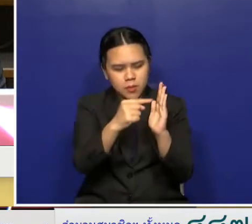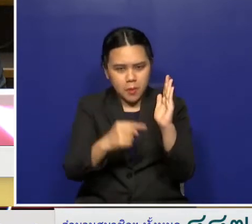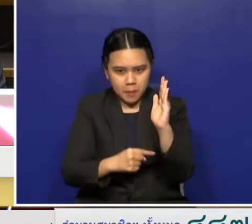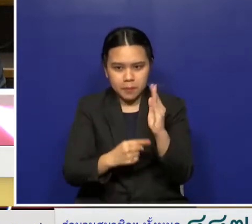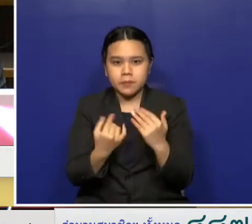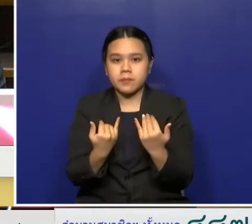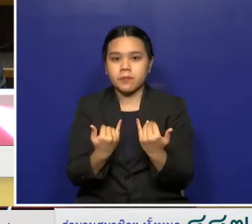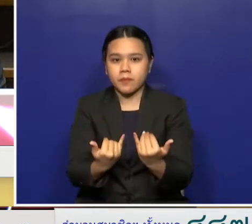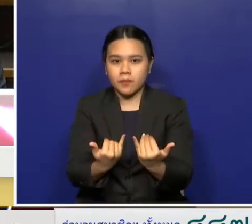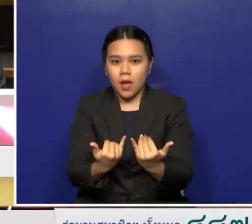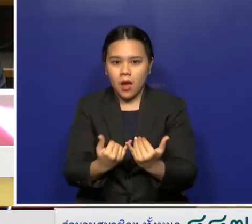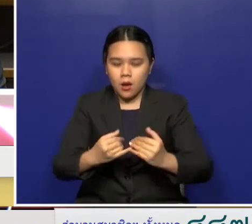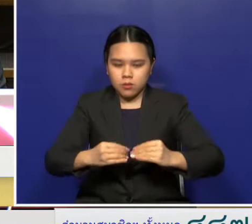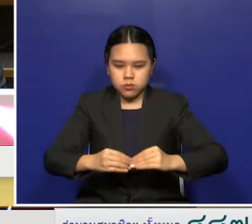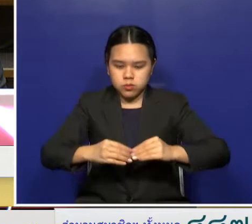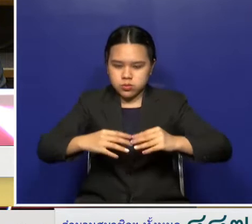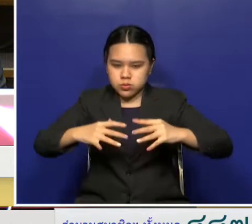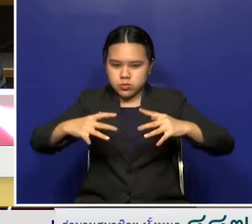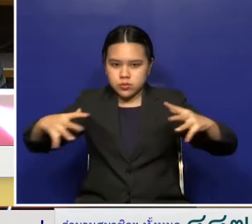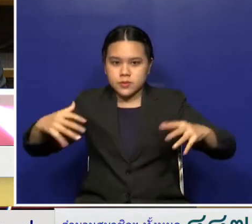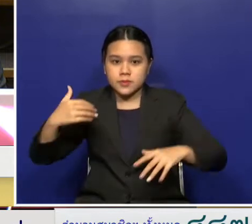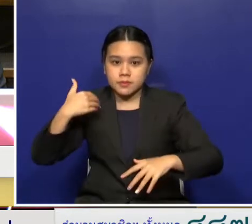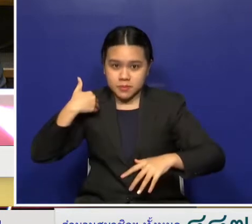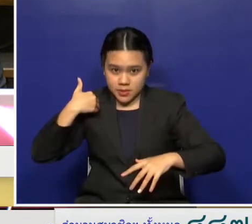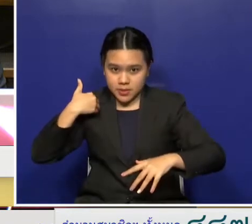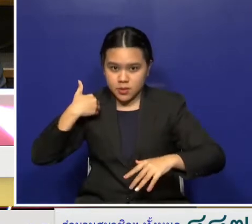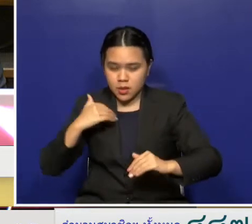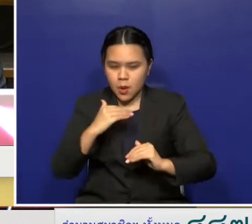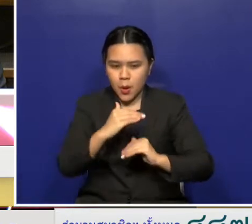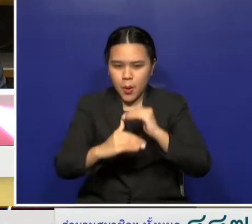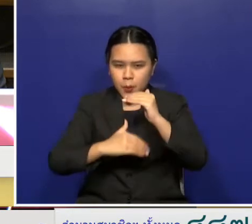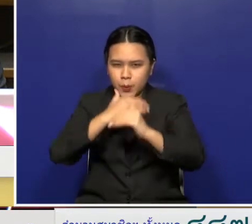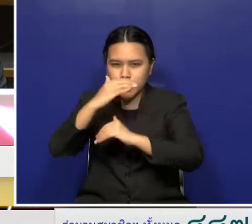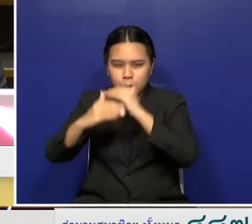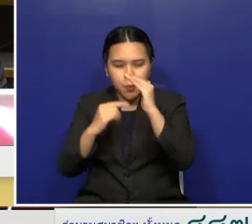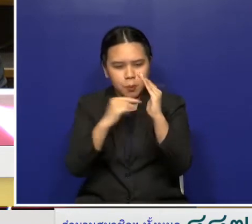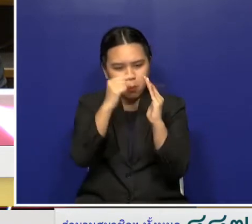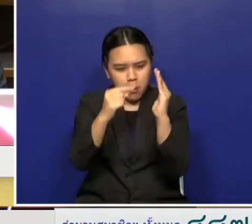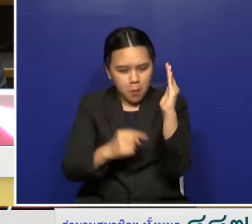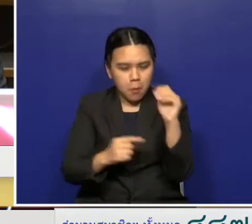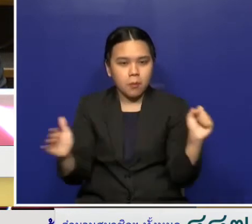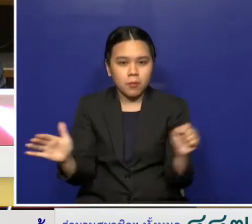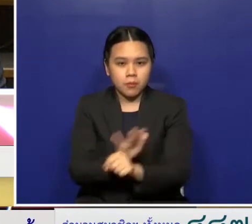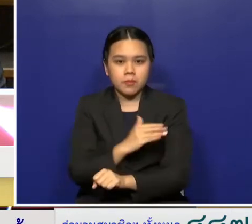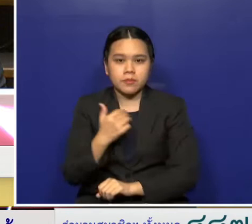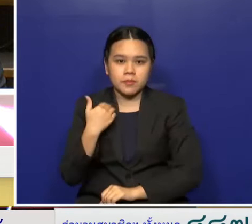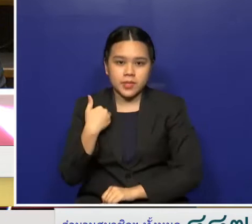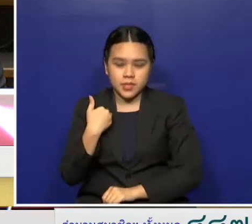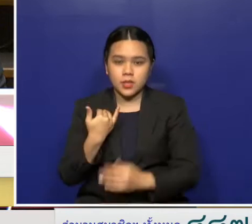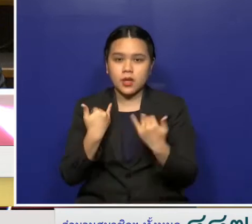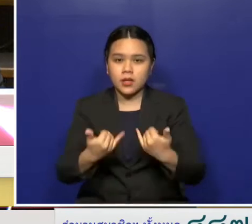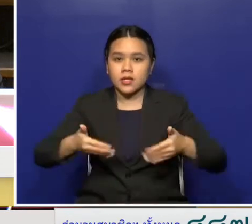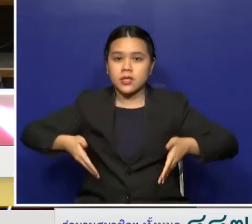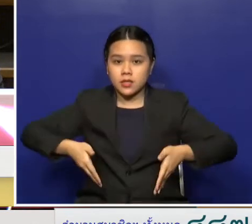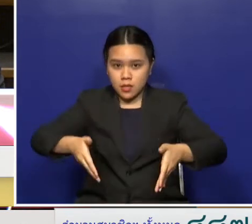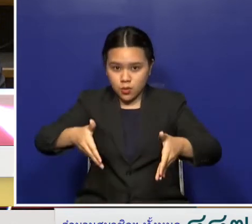อย่างกวางกวางข้จายคามเจริญไปทั่วทประเทศโดยเทาะยิงทนนหรอระ